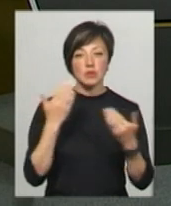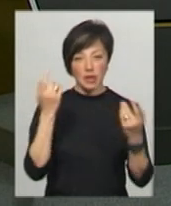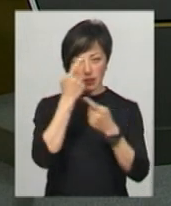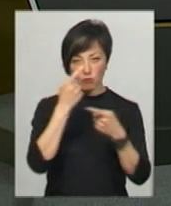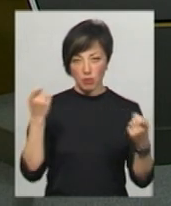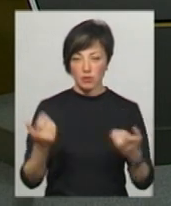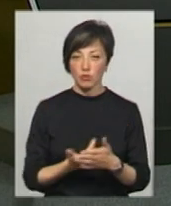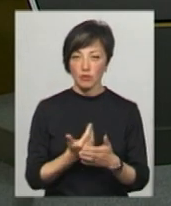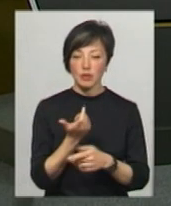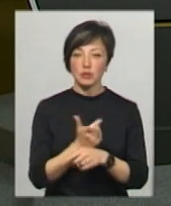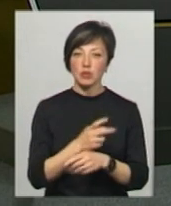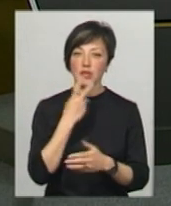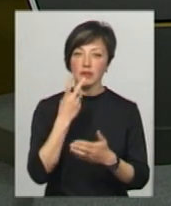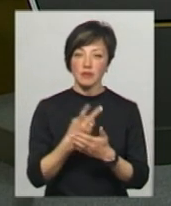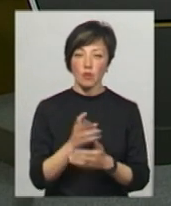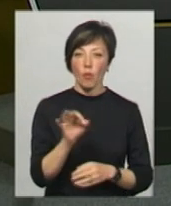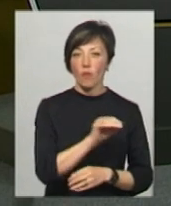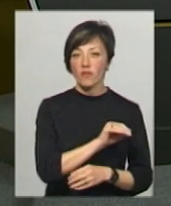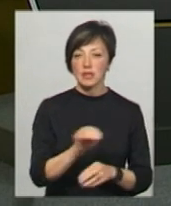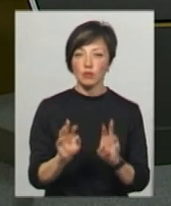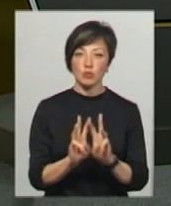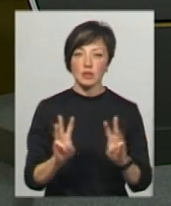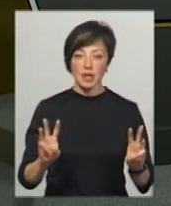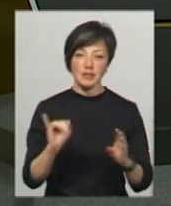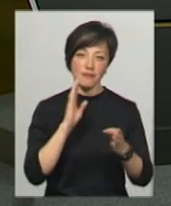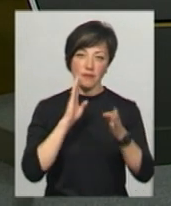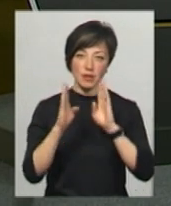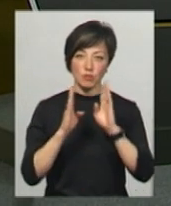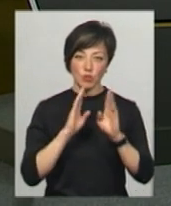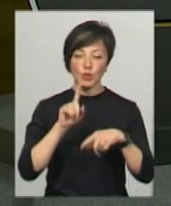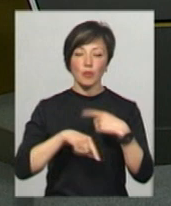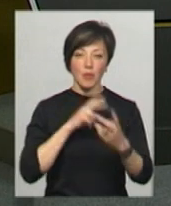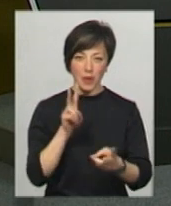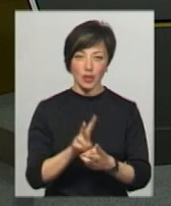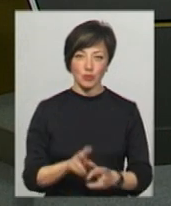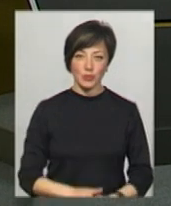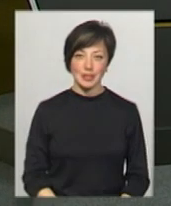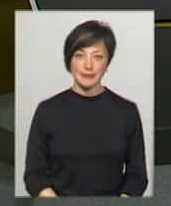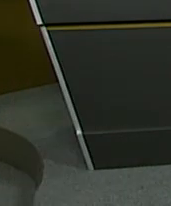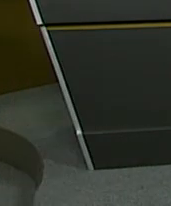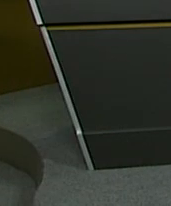інформація цього випуску. Більше дивіться на нашому офіційному сайті та сторінці у Facebook. Побачимось!